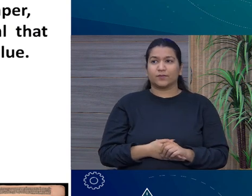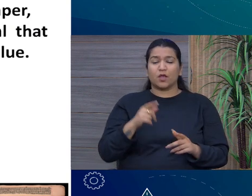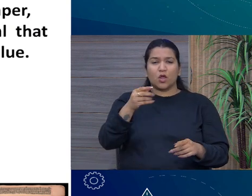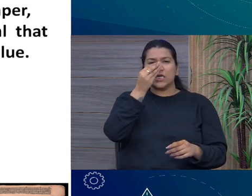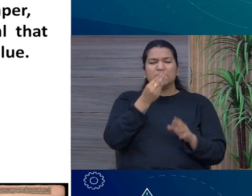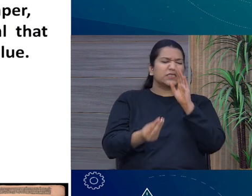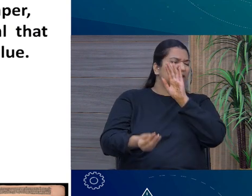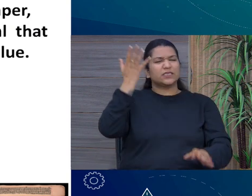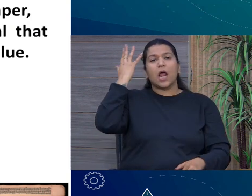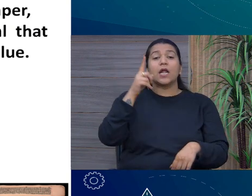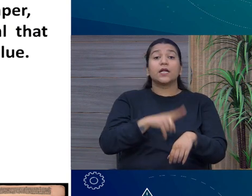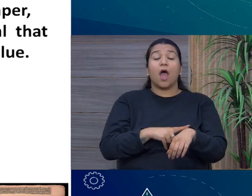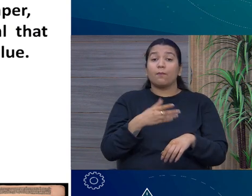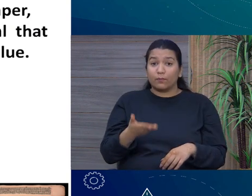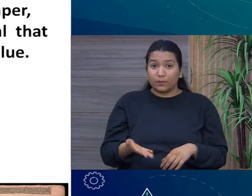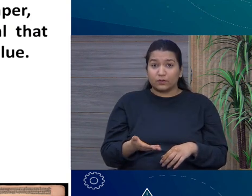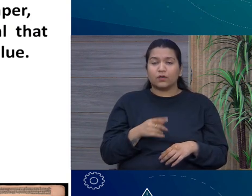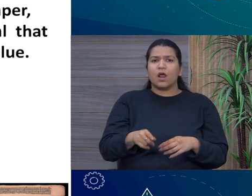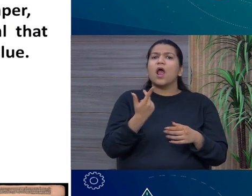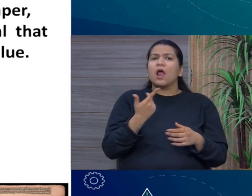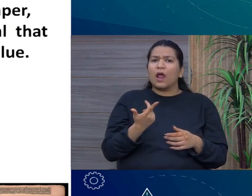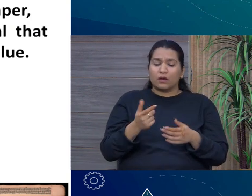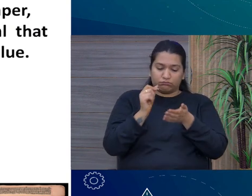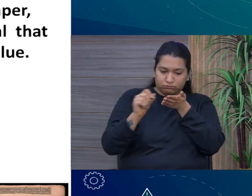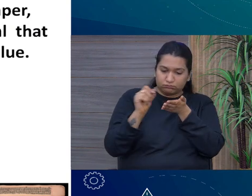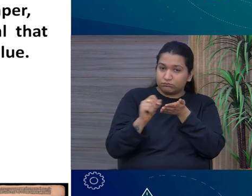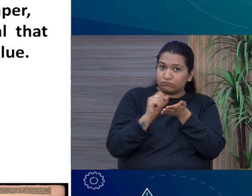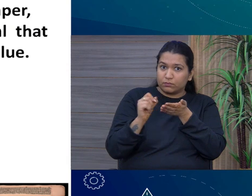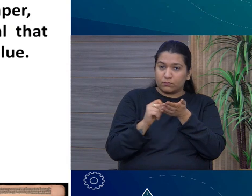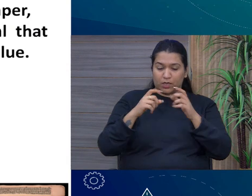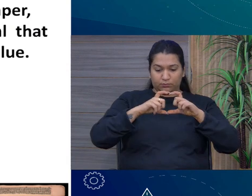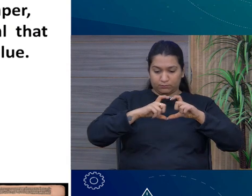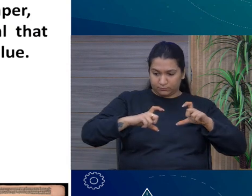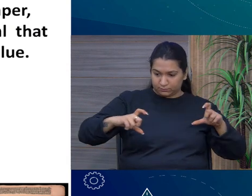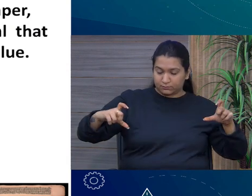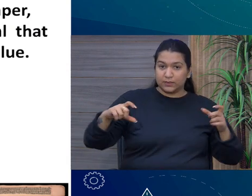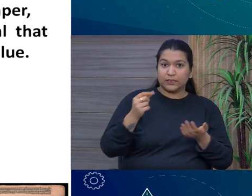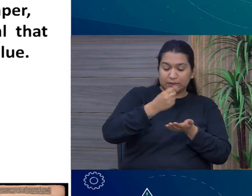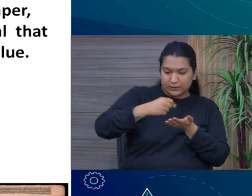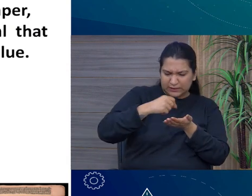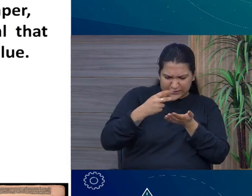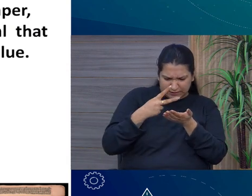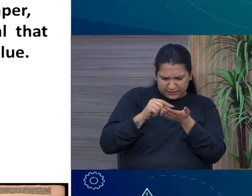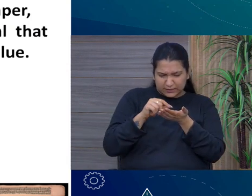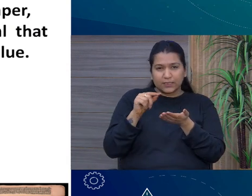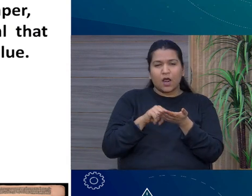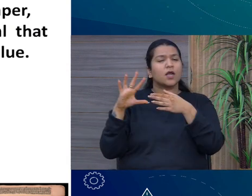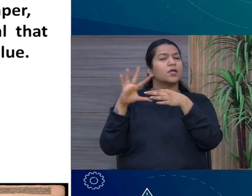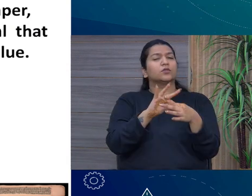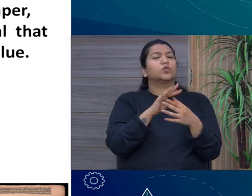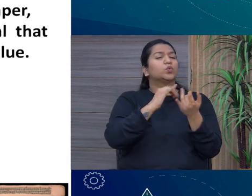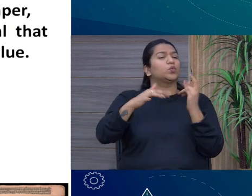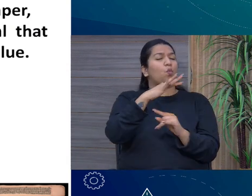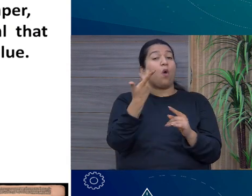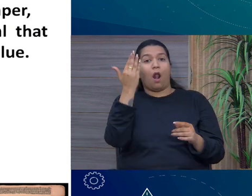टाइम का है और वो भोजपत्र के ऊपर मैन्युस्क्रिप्ट कुछ लिखा हुआ है, कॉन्टेक्स्ट है, कुछ लिखा हुआ है, कोई ना कोई कॉन्टेंट है जो कि